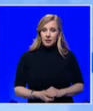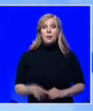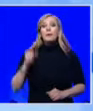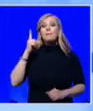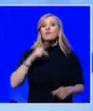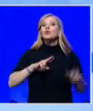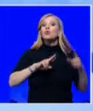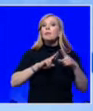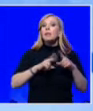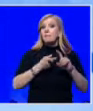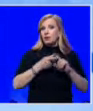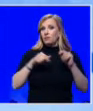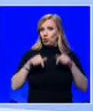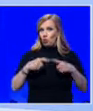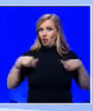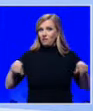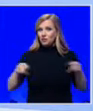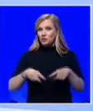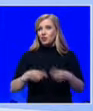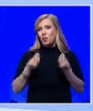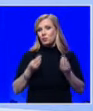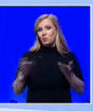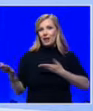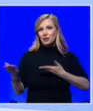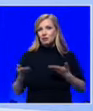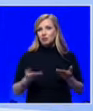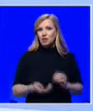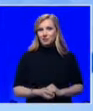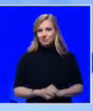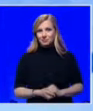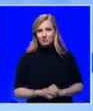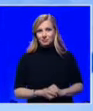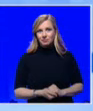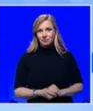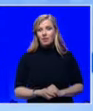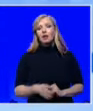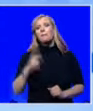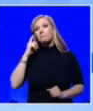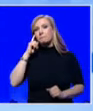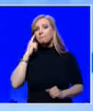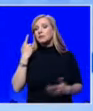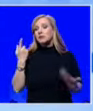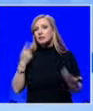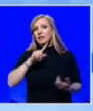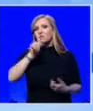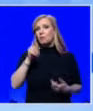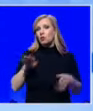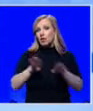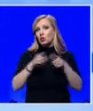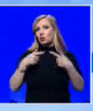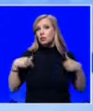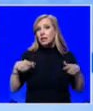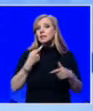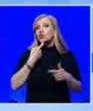Професор Пламен Киров е вече в студиото. Здравейте и добре дошъл, професор Киров. Задавате ли си и вие въпроса като нас, защо